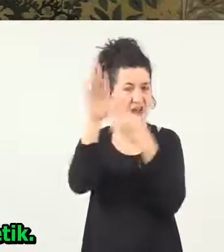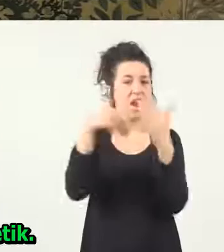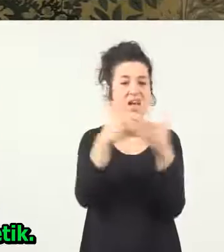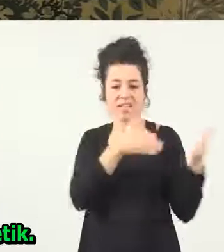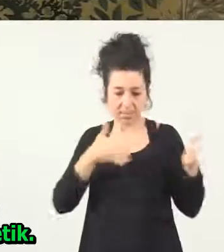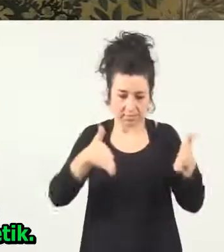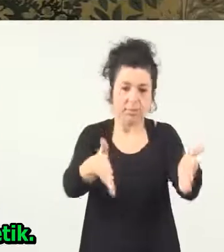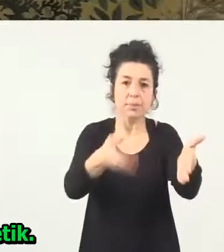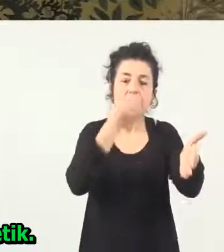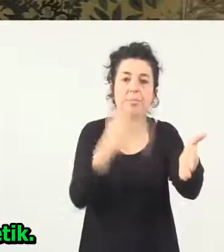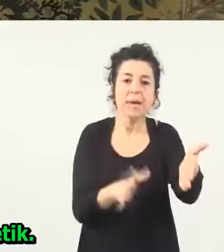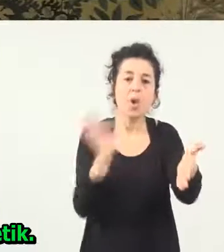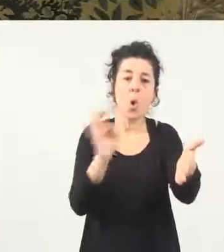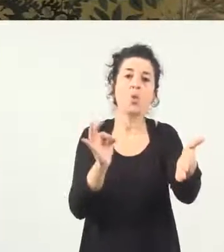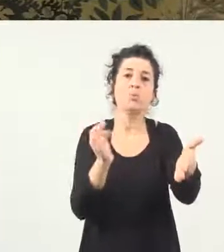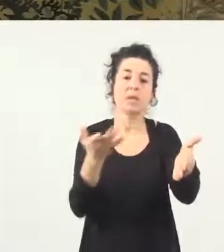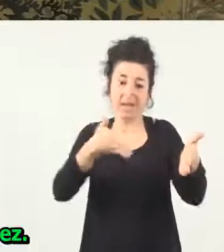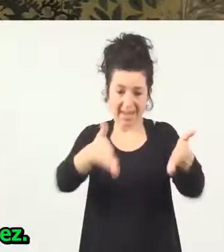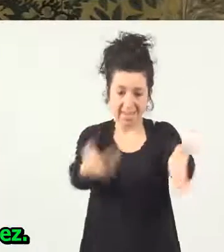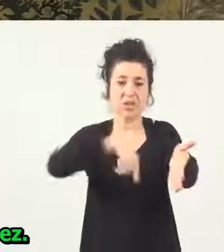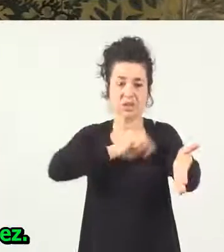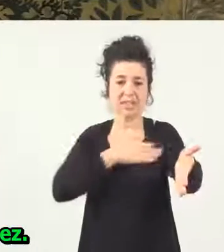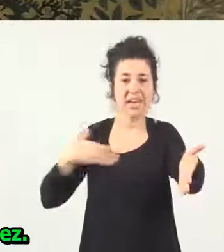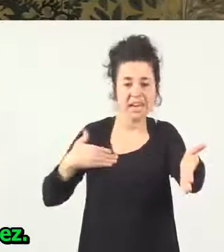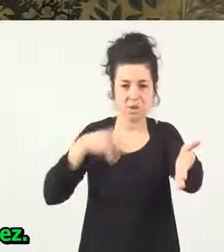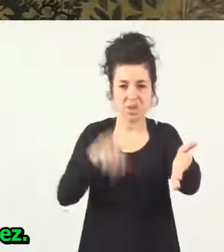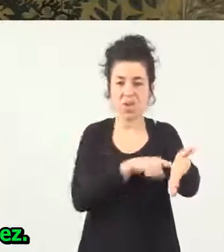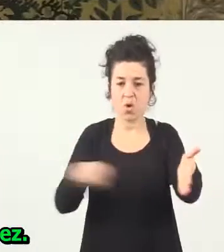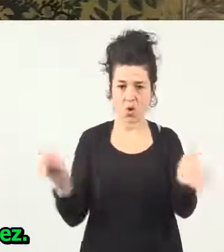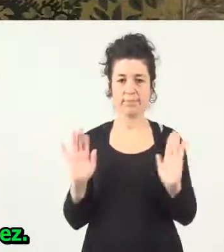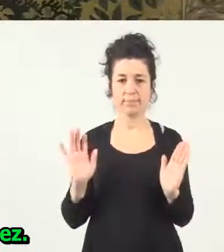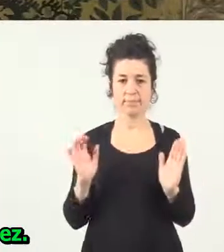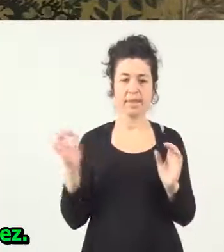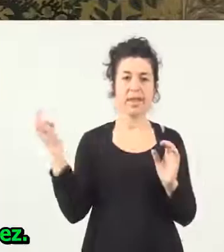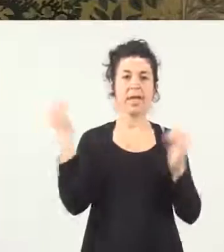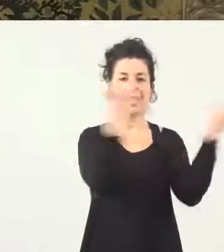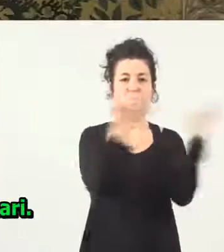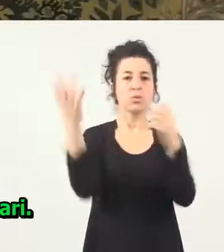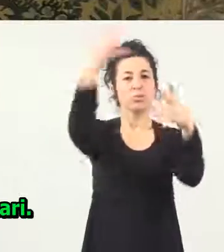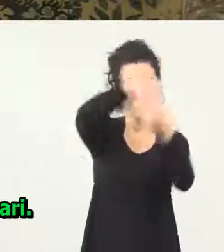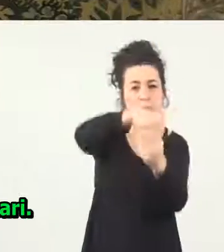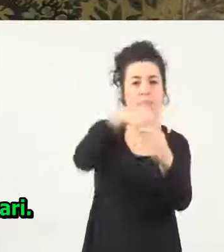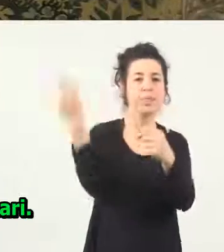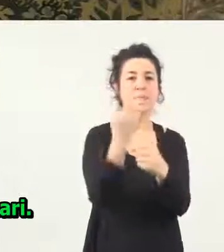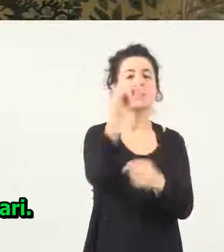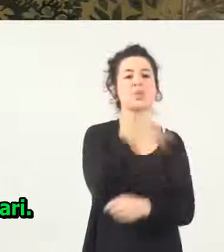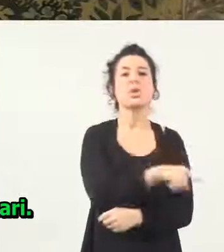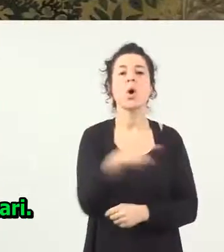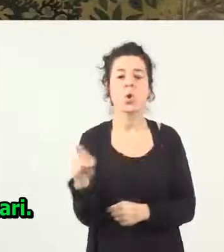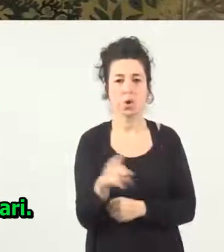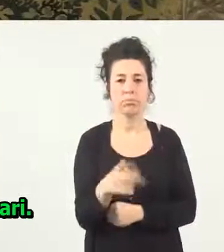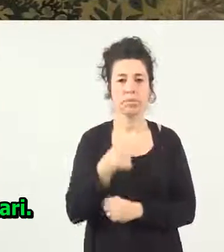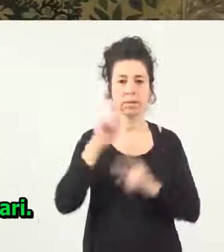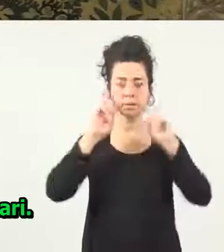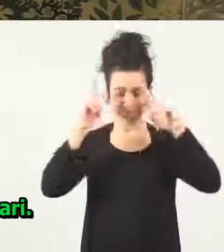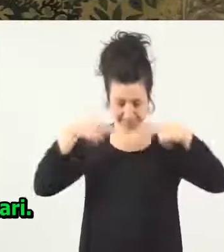bide honetik edo guk nahi dugun bidetik, ez da? Adibidez hori instituzioetan egon behar garen, ala ez. Hori da, galdera bat egin behar diogula